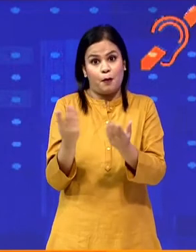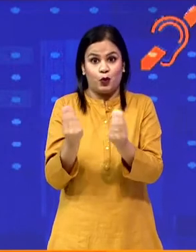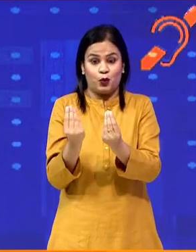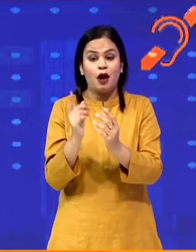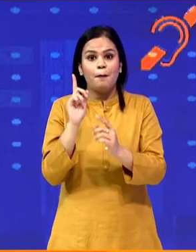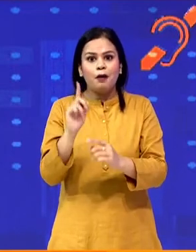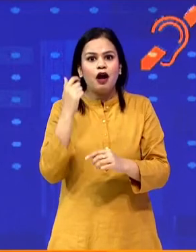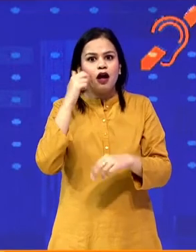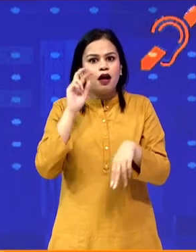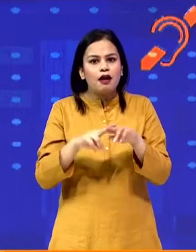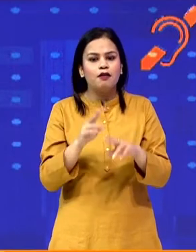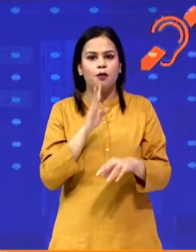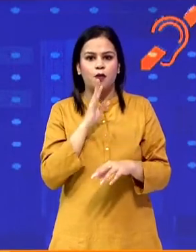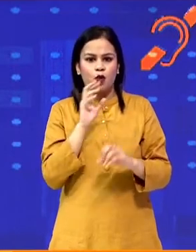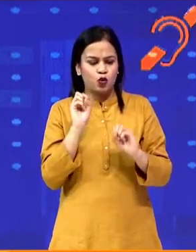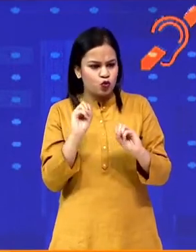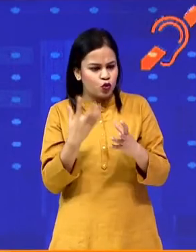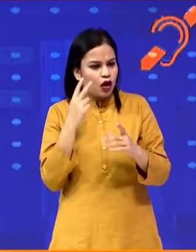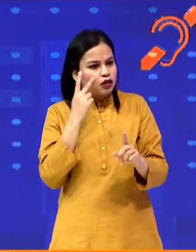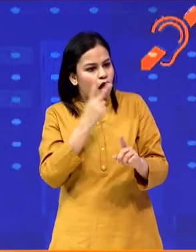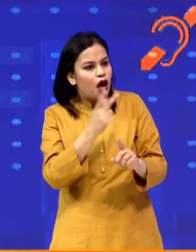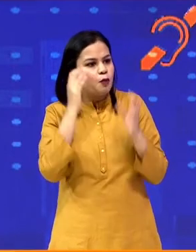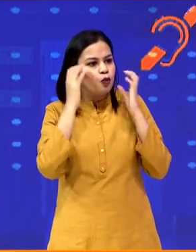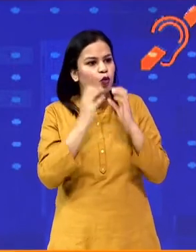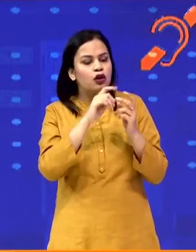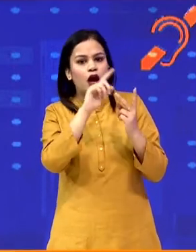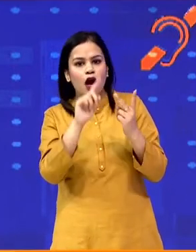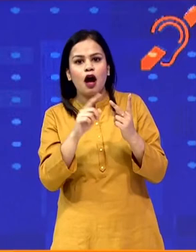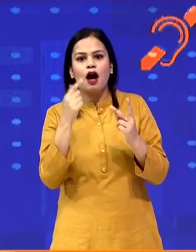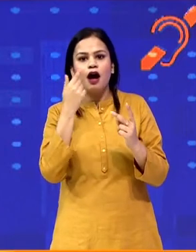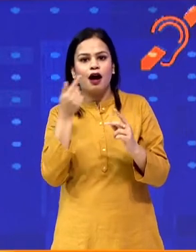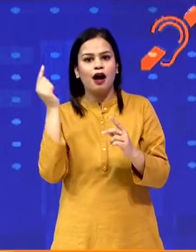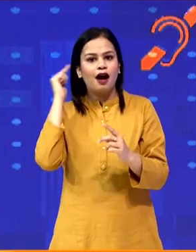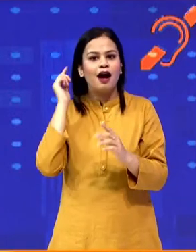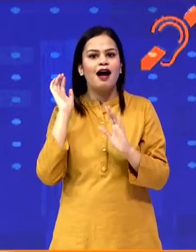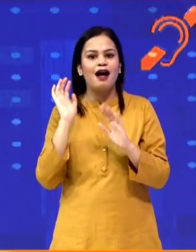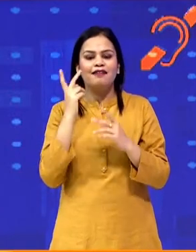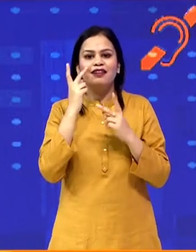तो मुझे मोदी जी का दूसरा चेहरा भी नजर आया